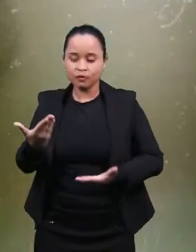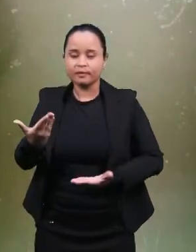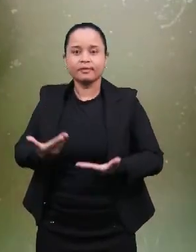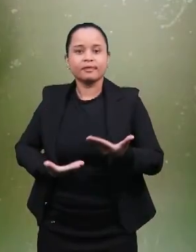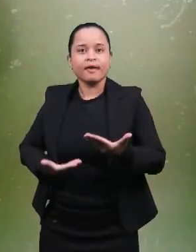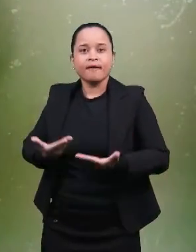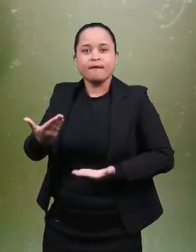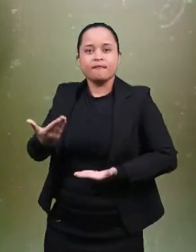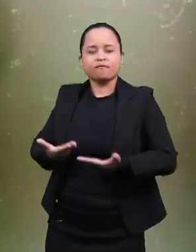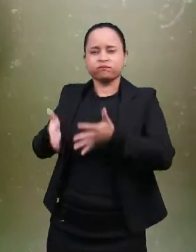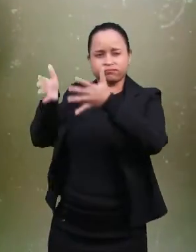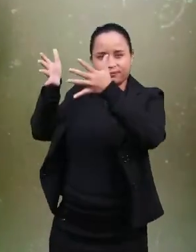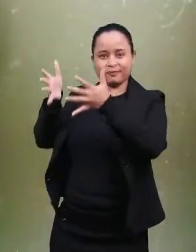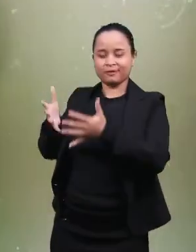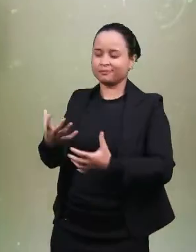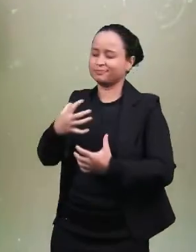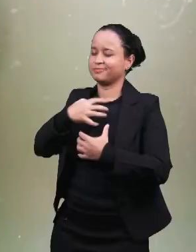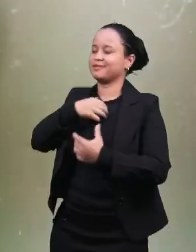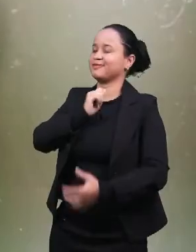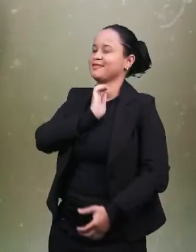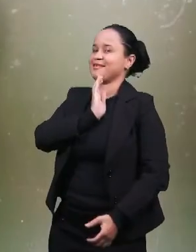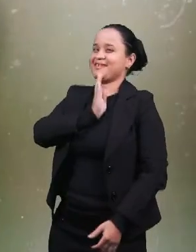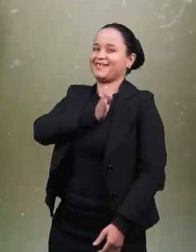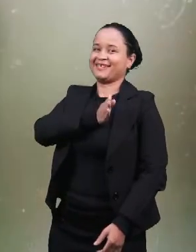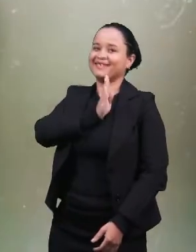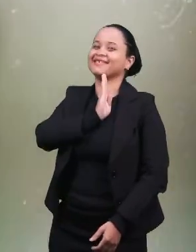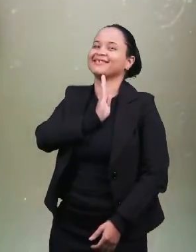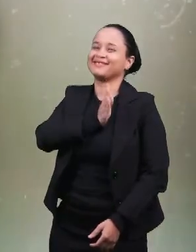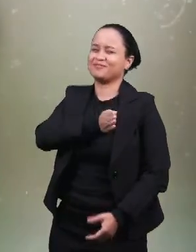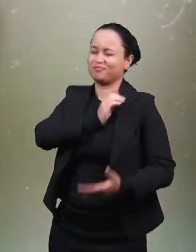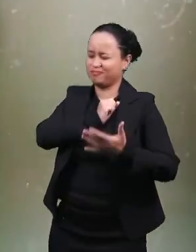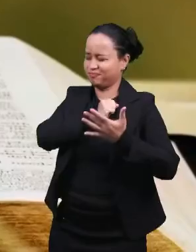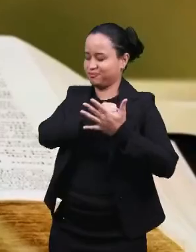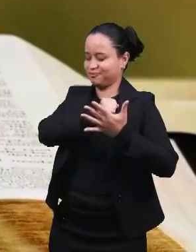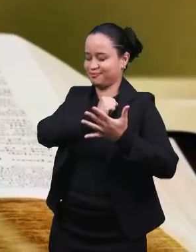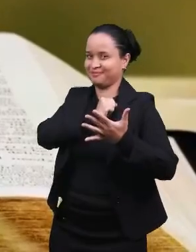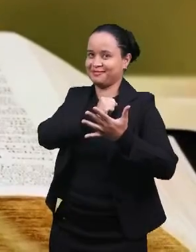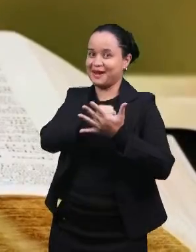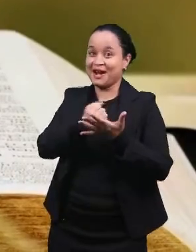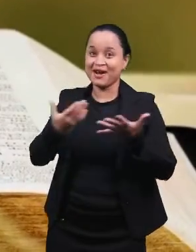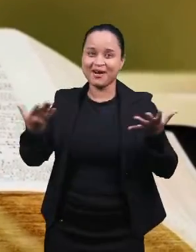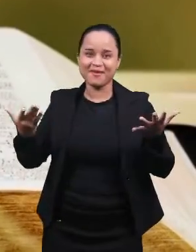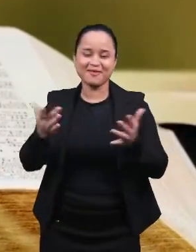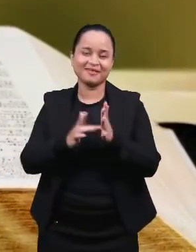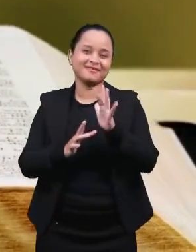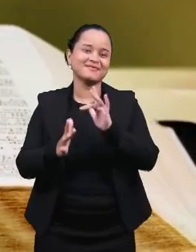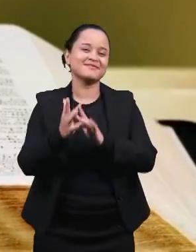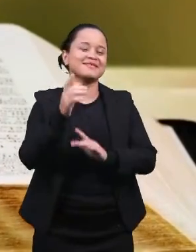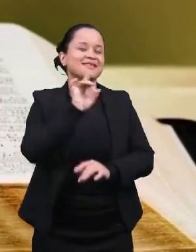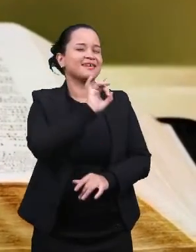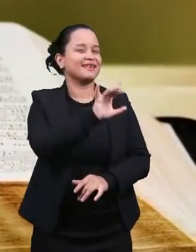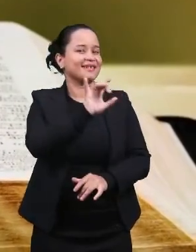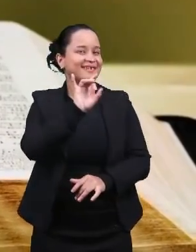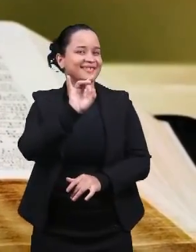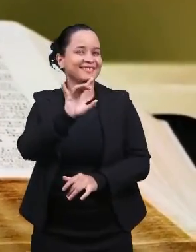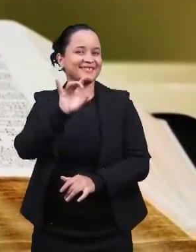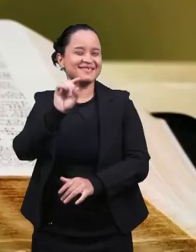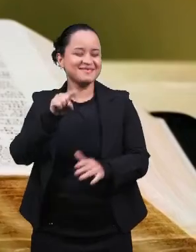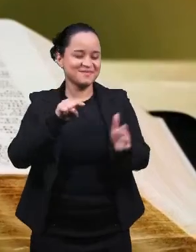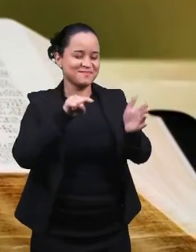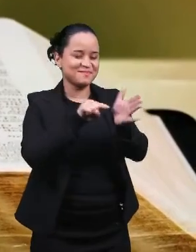помазана, и горящие угли горят в сердцах их. И